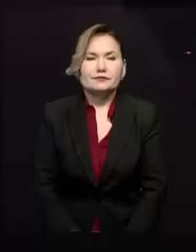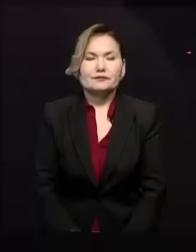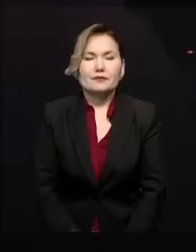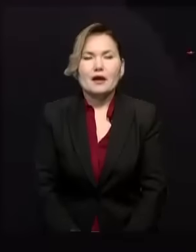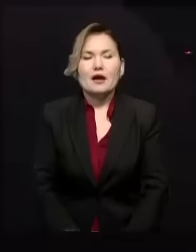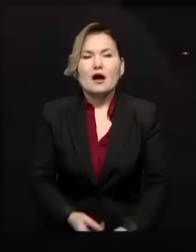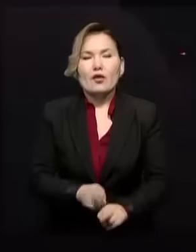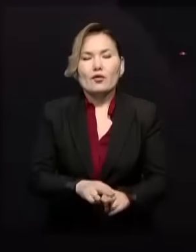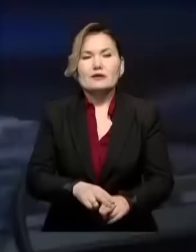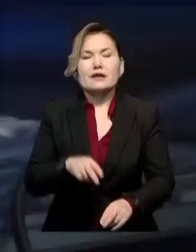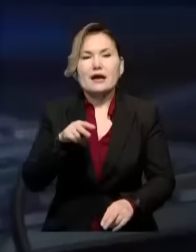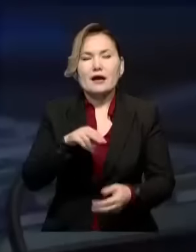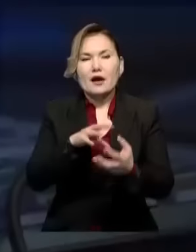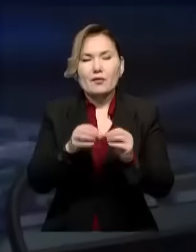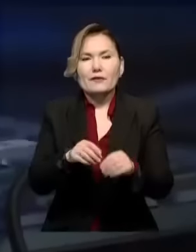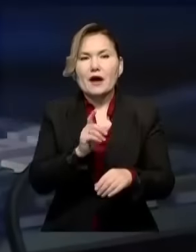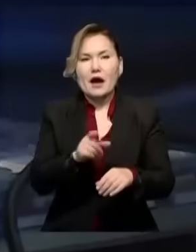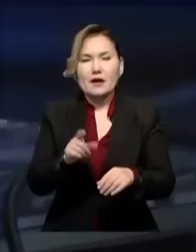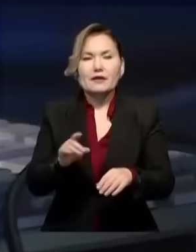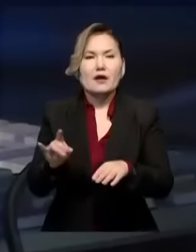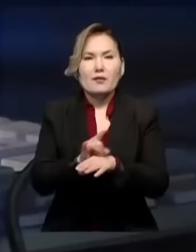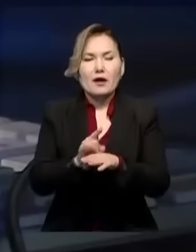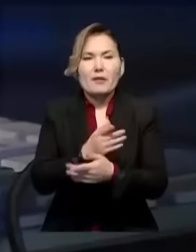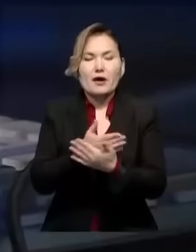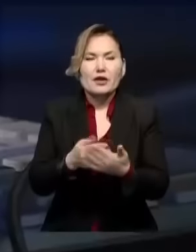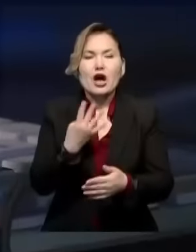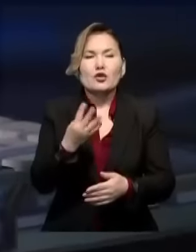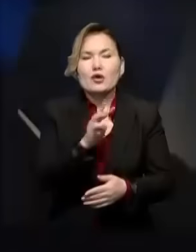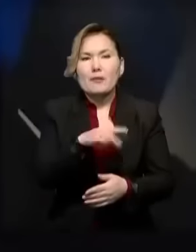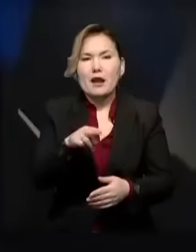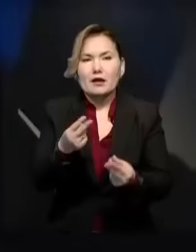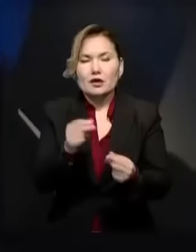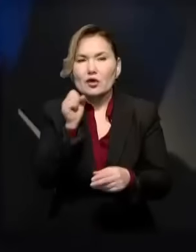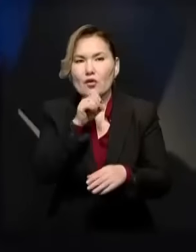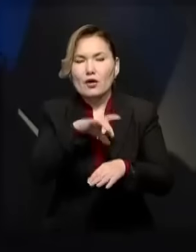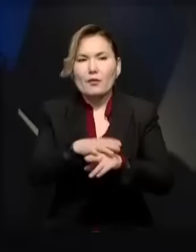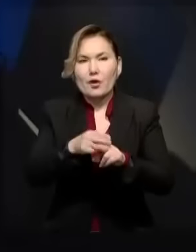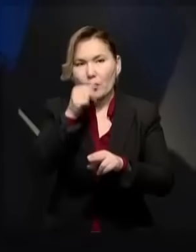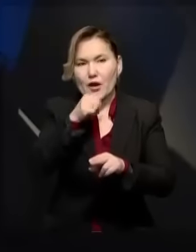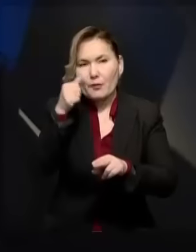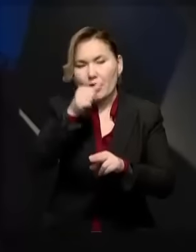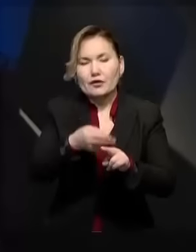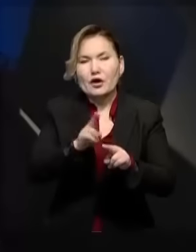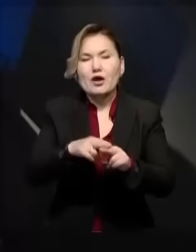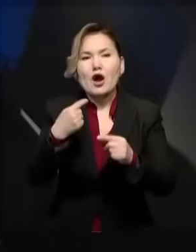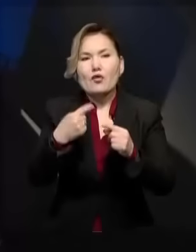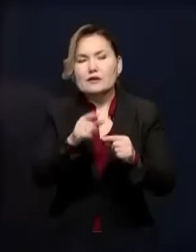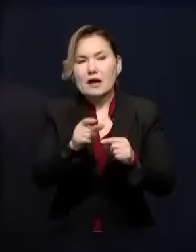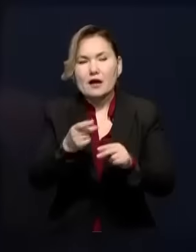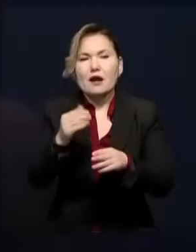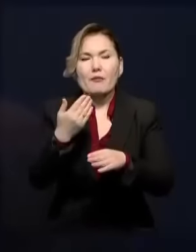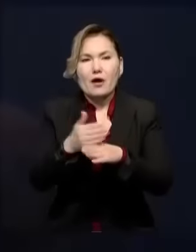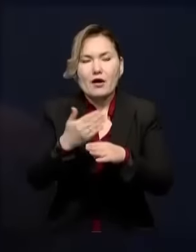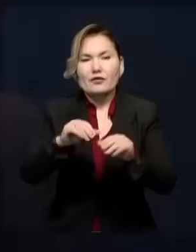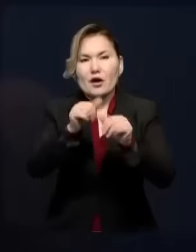Жыл басынан интернет алаяқтары тұрғындарды түрлі жолмен алдап 4 миллиард теңгені қолды еткен. Ал былтыр бүгде азаматтардың атынан заңсыз